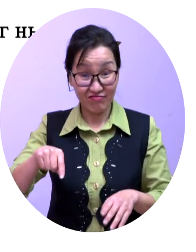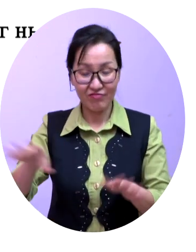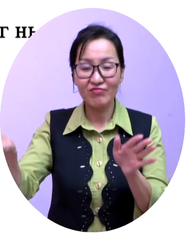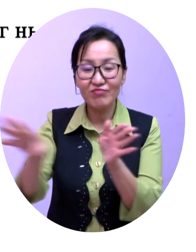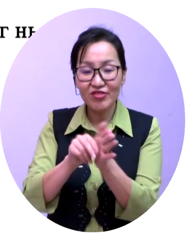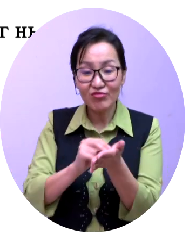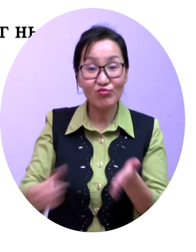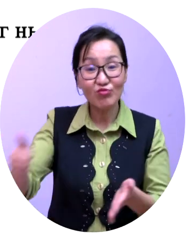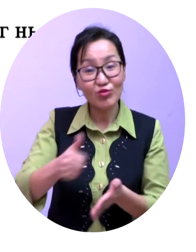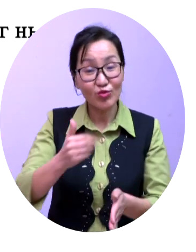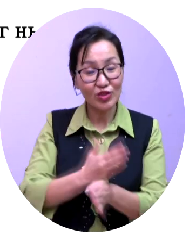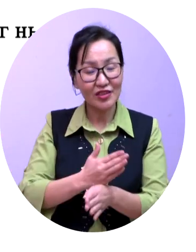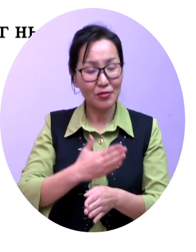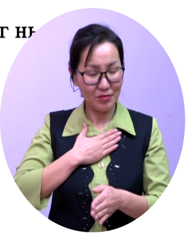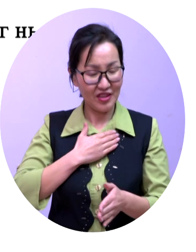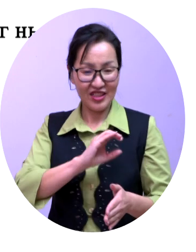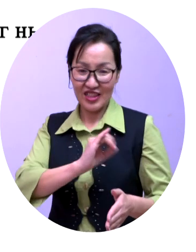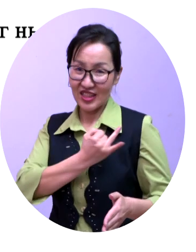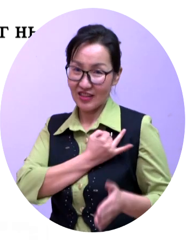тэмдэглэсэн гэж найдаж гэнэ хүүхдүүдээ.